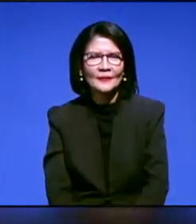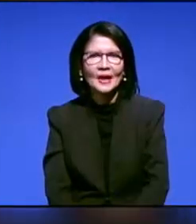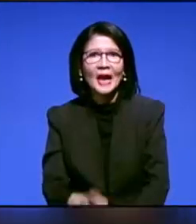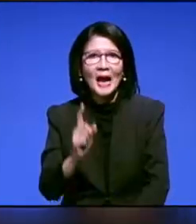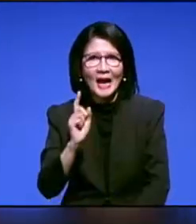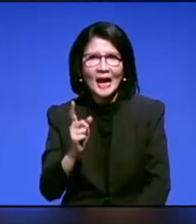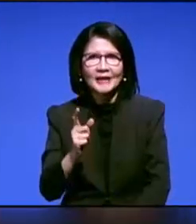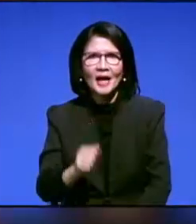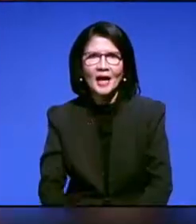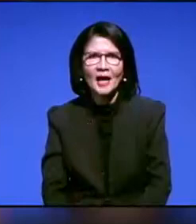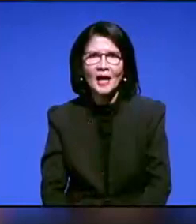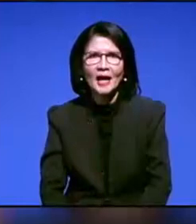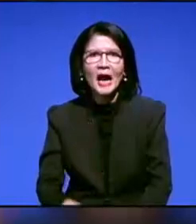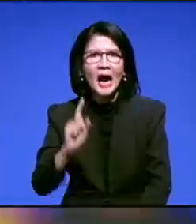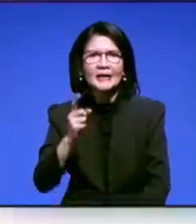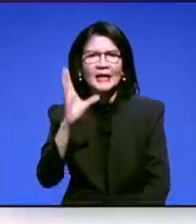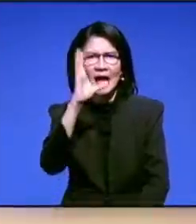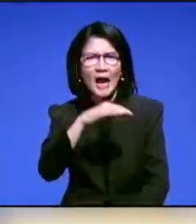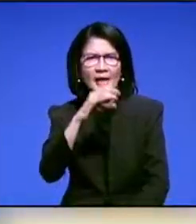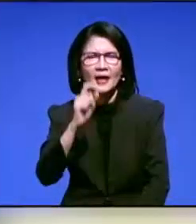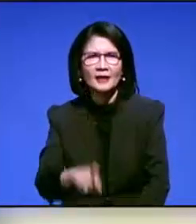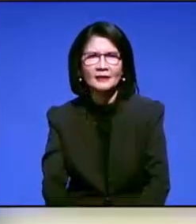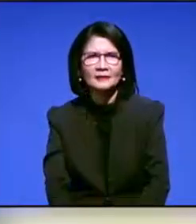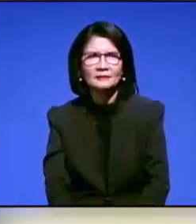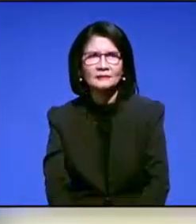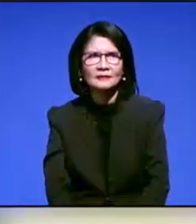adanya anomali ataupun yang hal yang nggak biasa ketika di X-ray tadi.